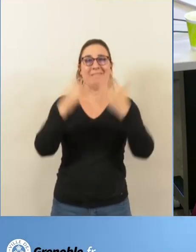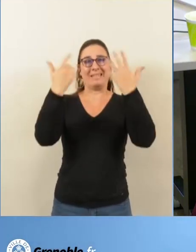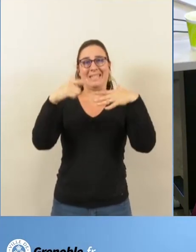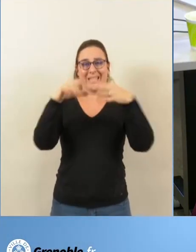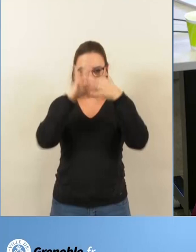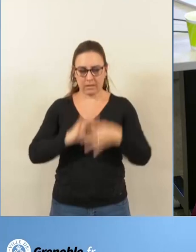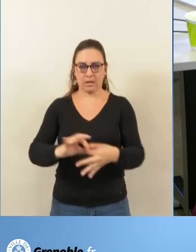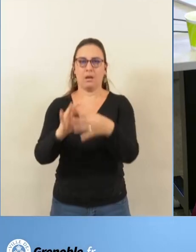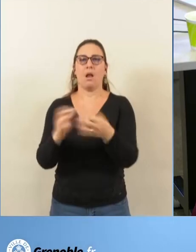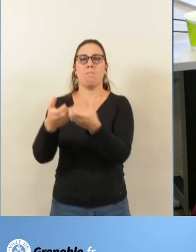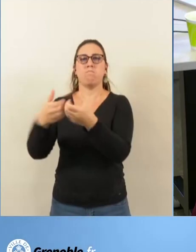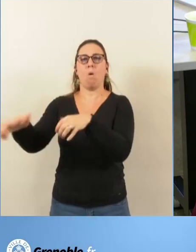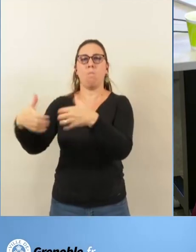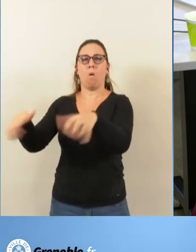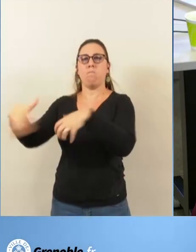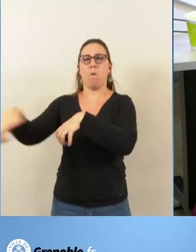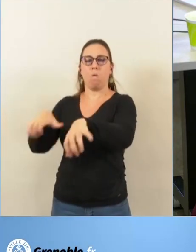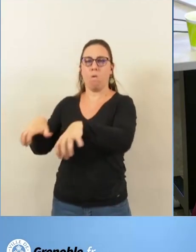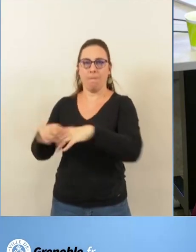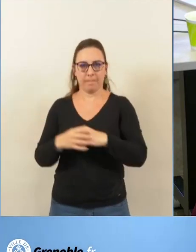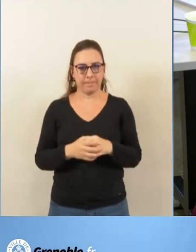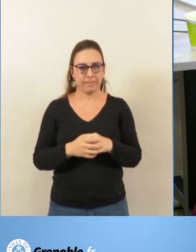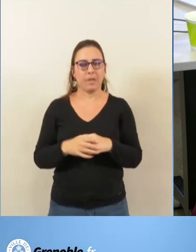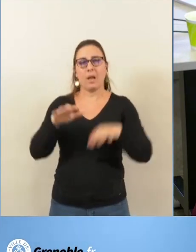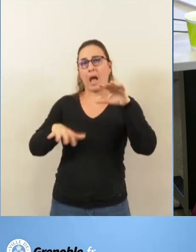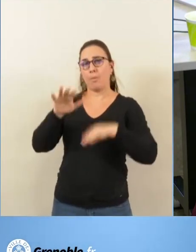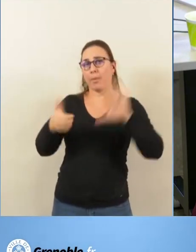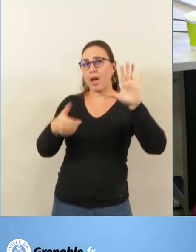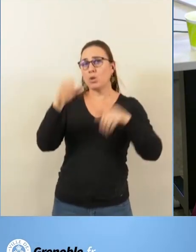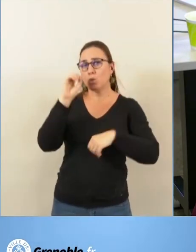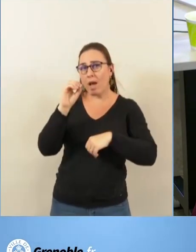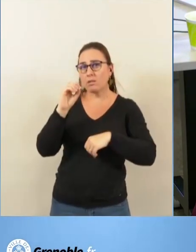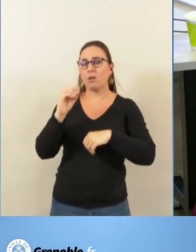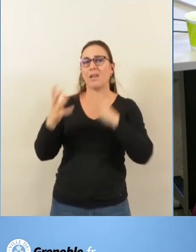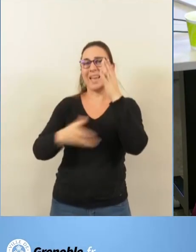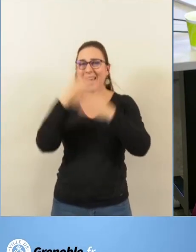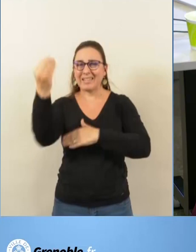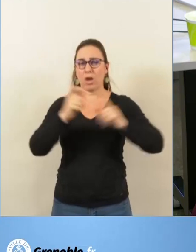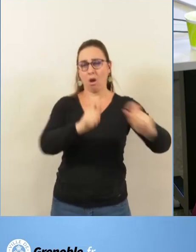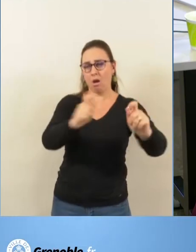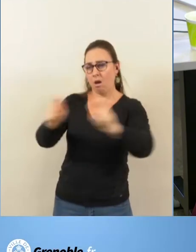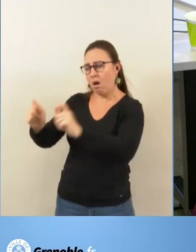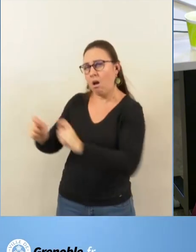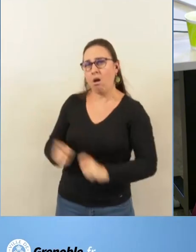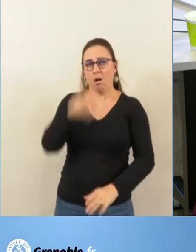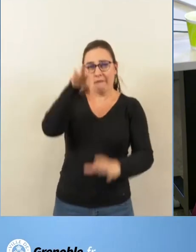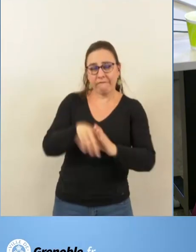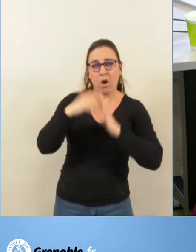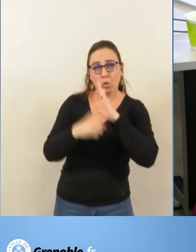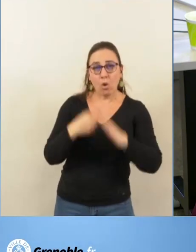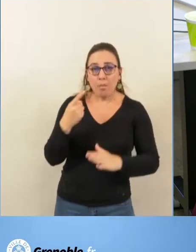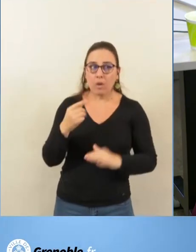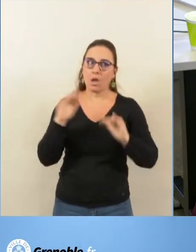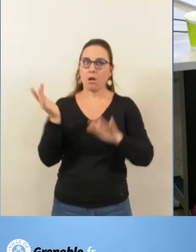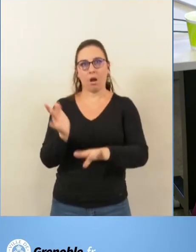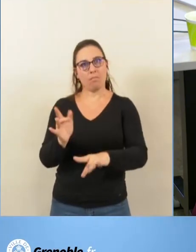liés à l'éclatement de votre majorité ce sont pas moins d'une soixantaine de désignations extérieures qui va nous falloir reboter donc certaines particulièrement